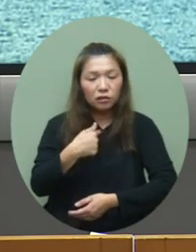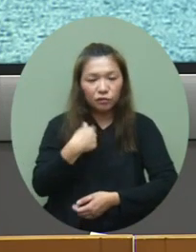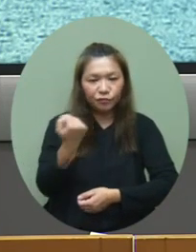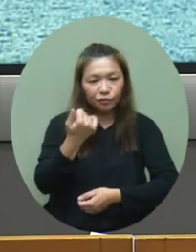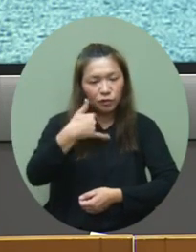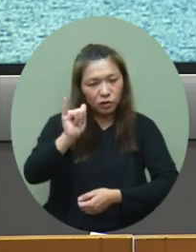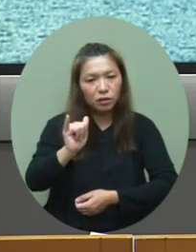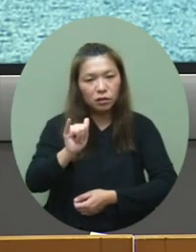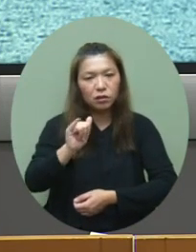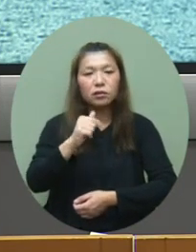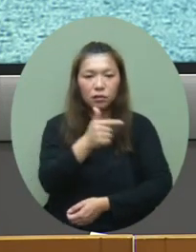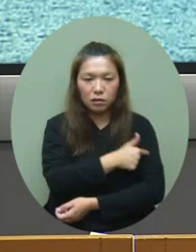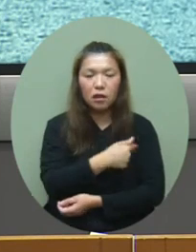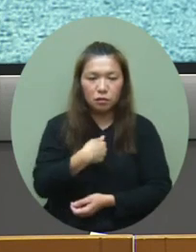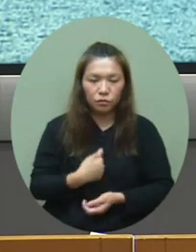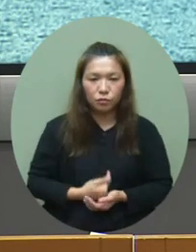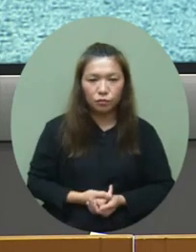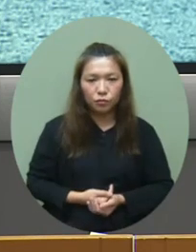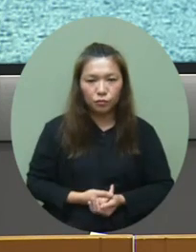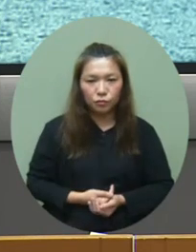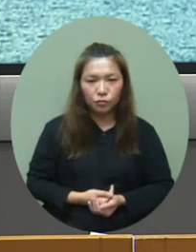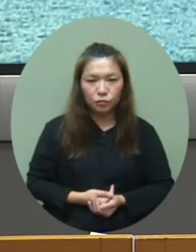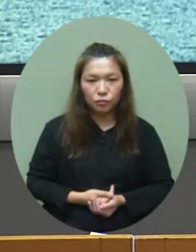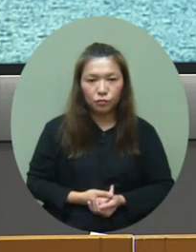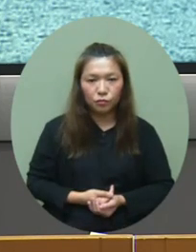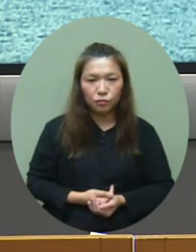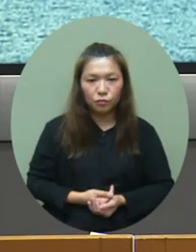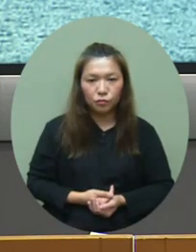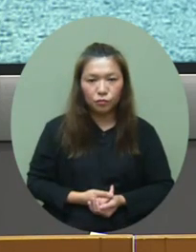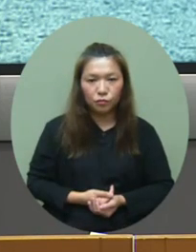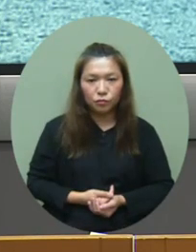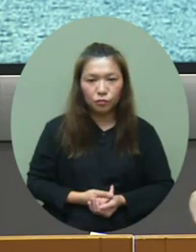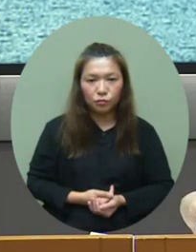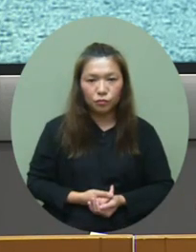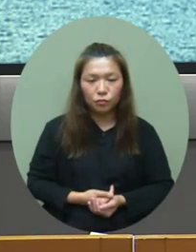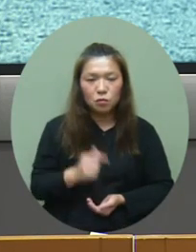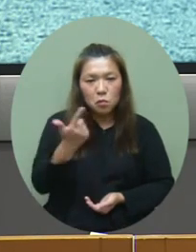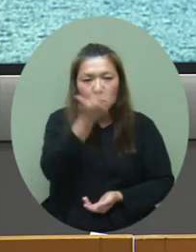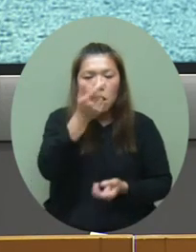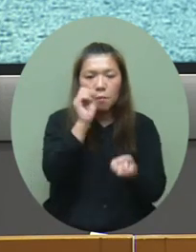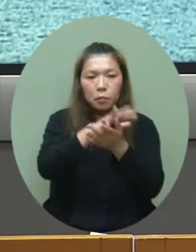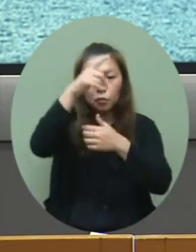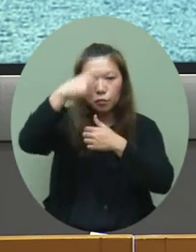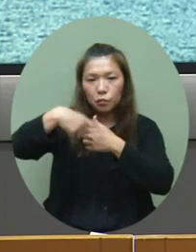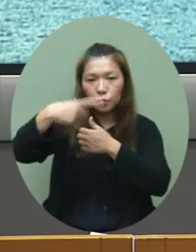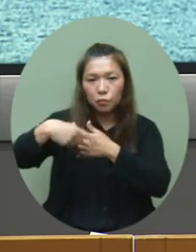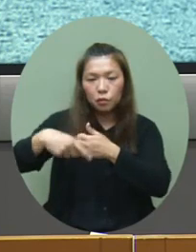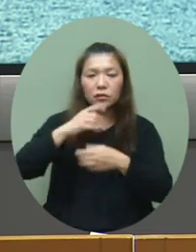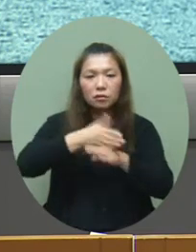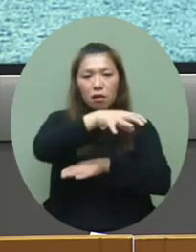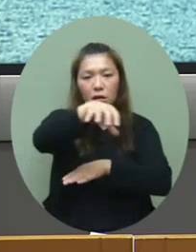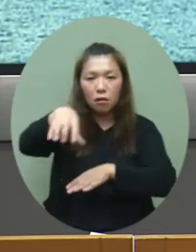要打嘅話咧，係盡快打針啦。咁而其實我哋因為都係好多個案啦，咁喺呢個社區